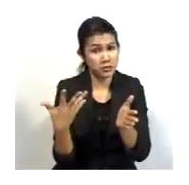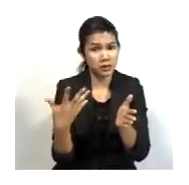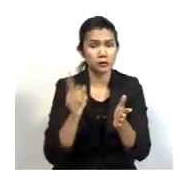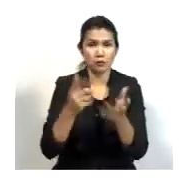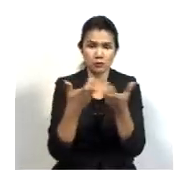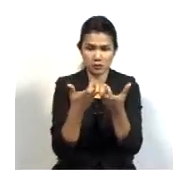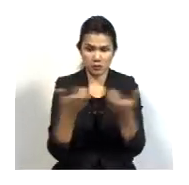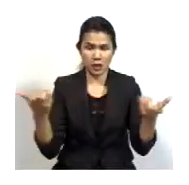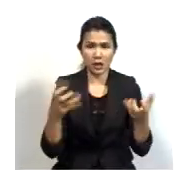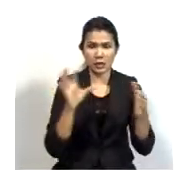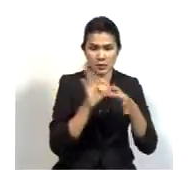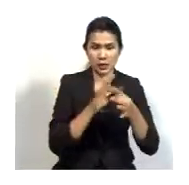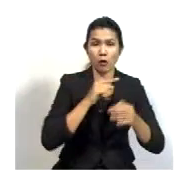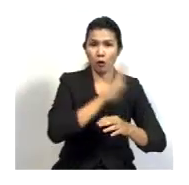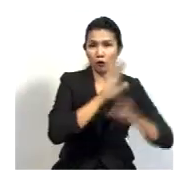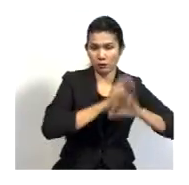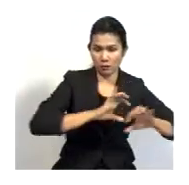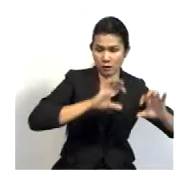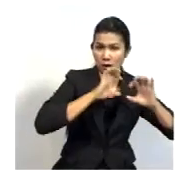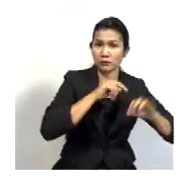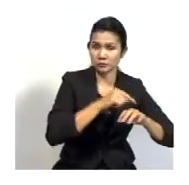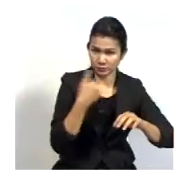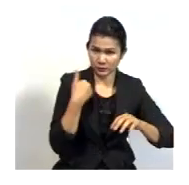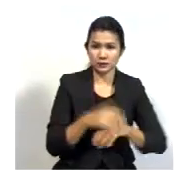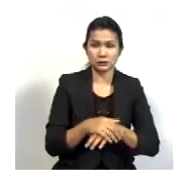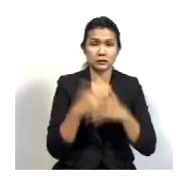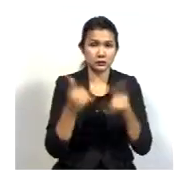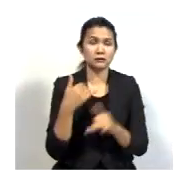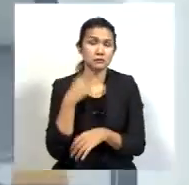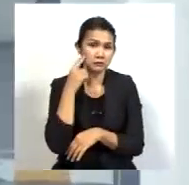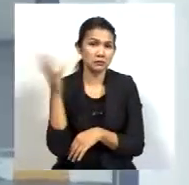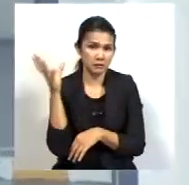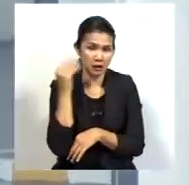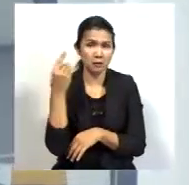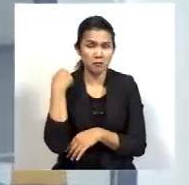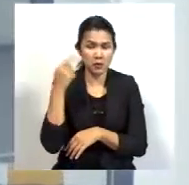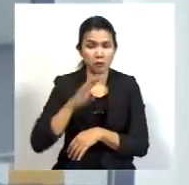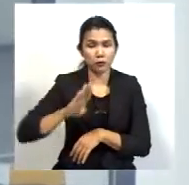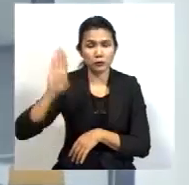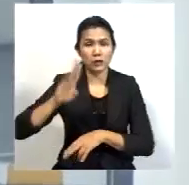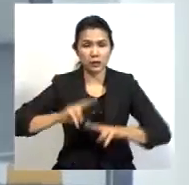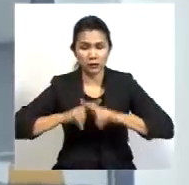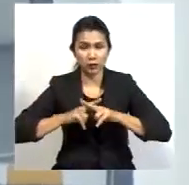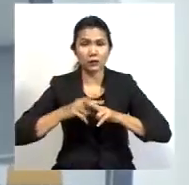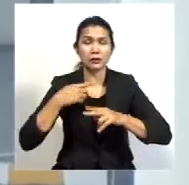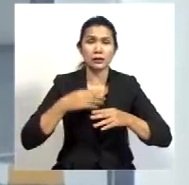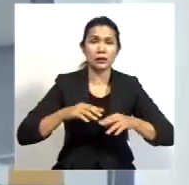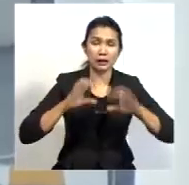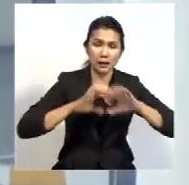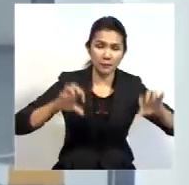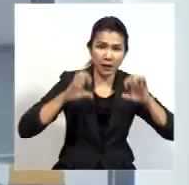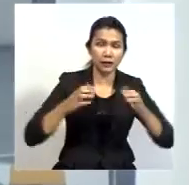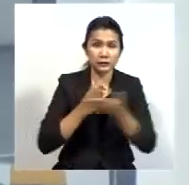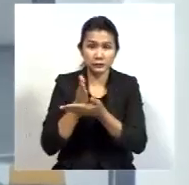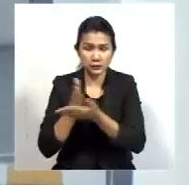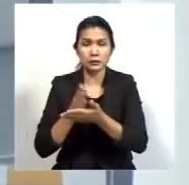องแยกออกจากการช่วยเหลือของหน่วยงานภาครัฐค่ะขณะเดียวกันก็ทราบนะคะว่ามีรัฐวิสาหกิจหลายแห่งรวบรวมเงินให้การช่วยเหลือครอบครัว